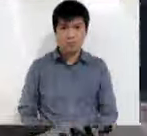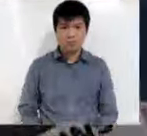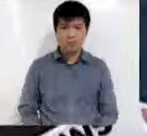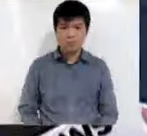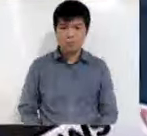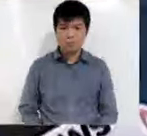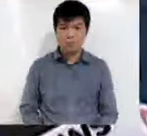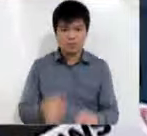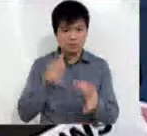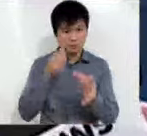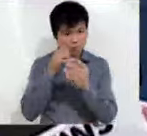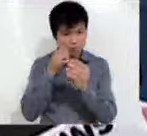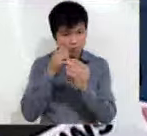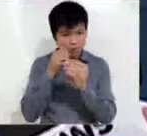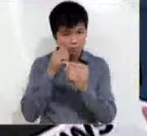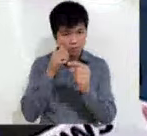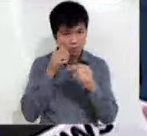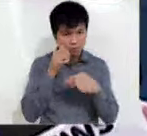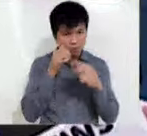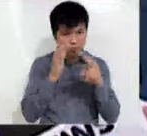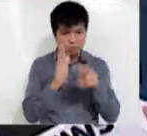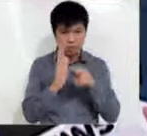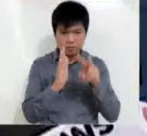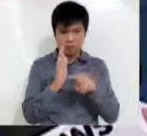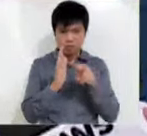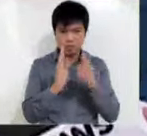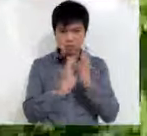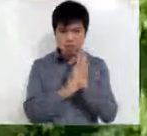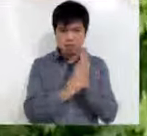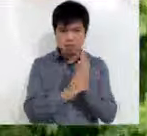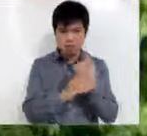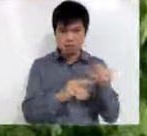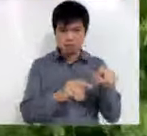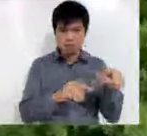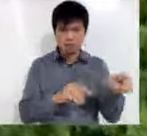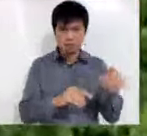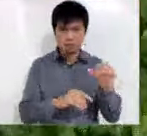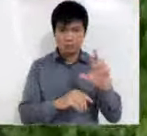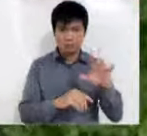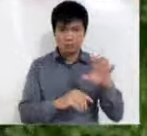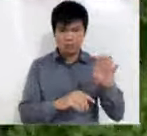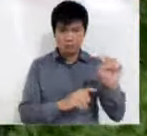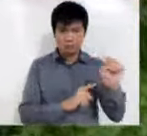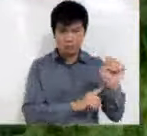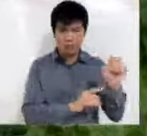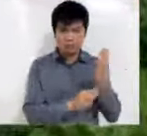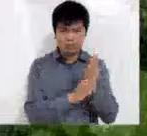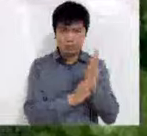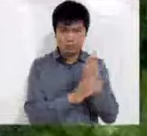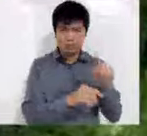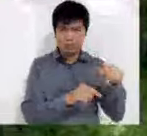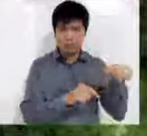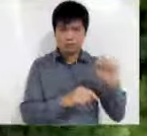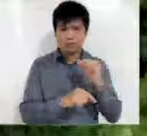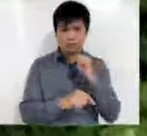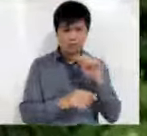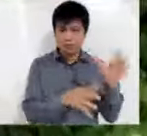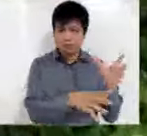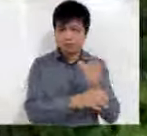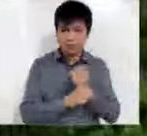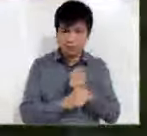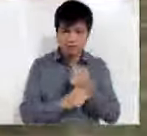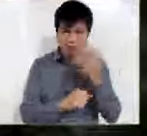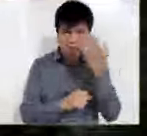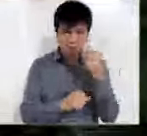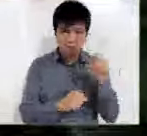ng Ceres Bus, hindi pa po nasa amin yung hindi pa po namin na-recover kasi nandun pa po sa